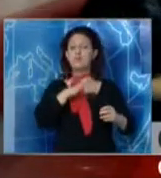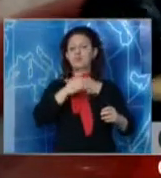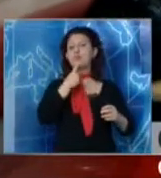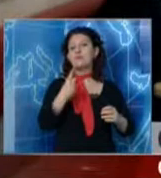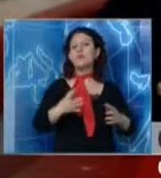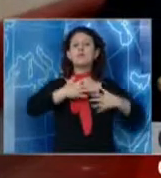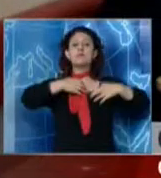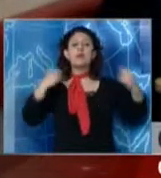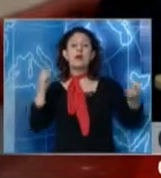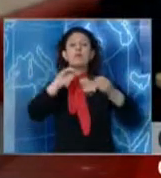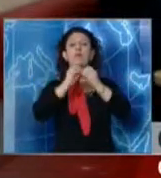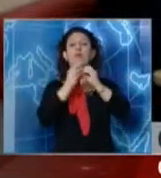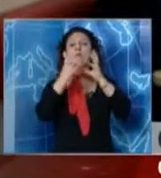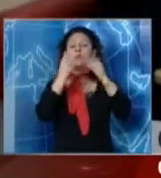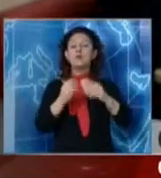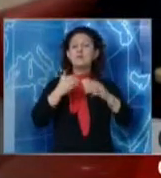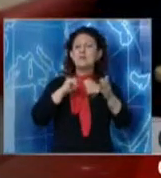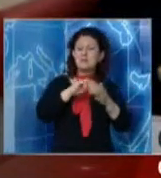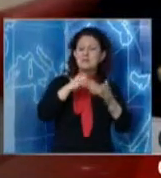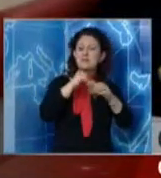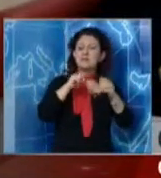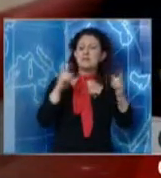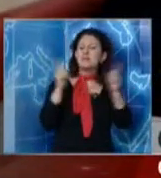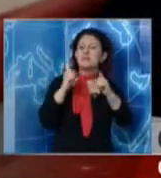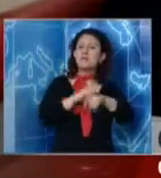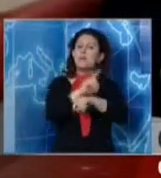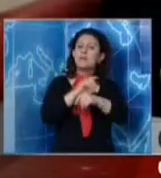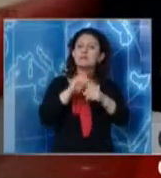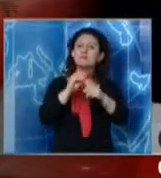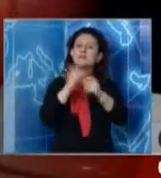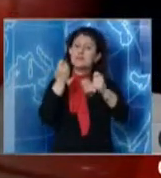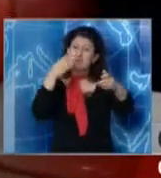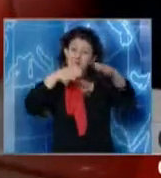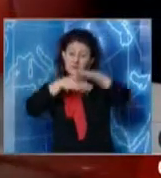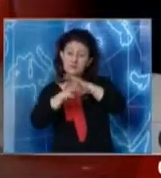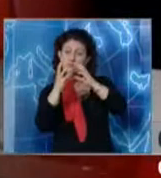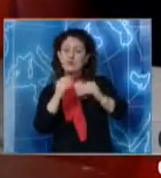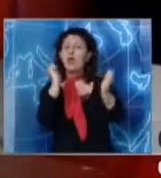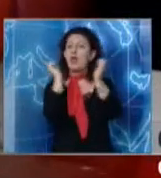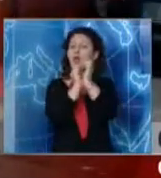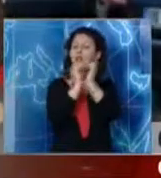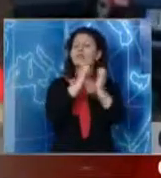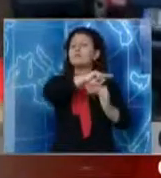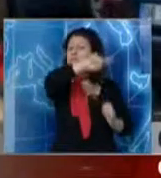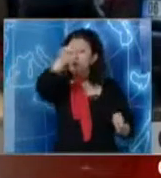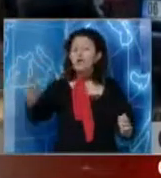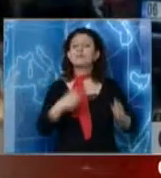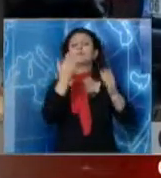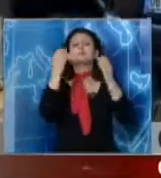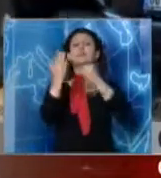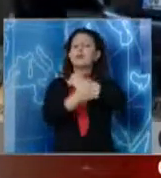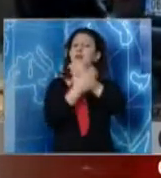Sağlık problemleri yaşayan ve kısa süre önce iş bulan Seher'in babası ve aile fertleri de yardımda bulunan herkese teşekkür